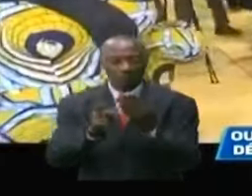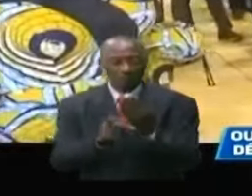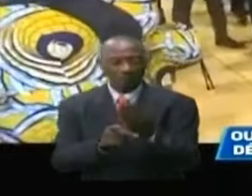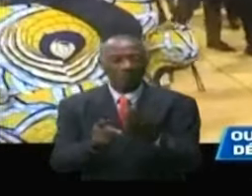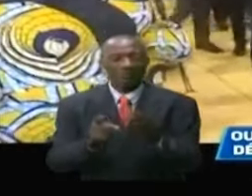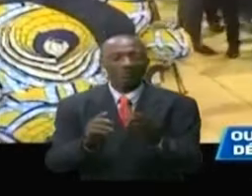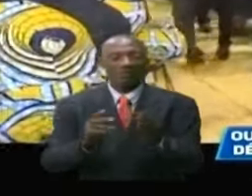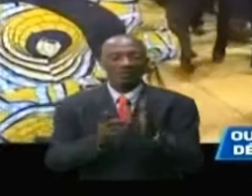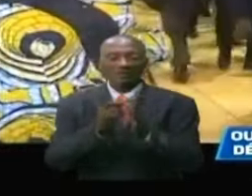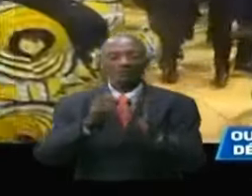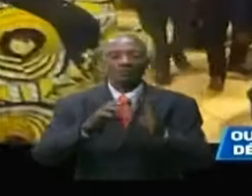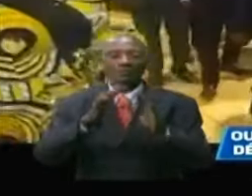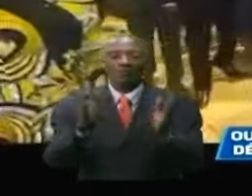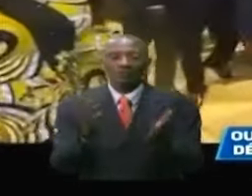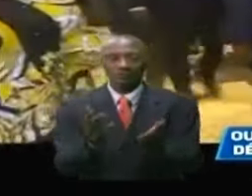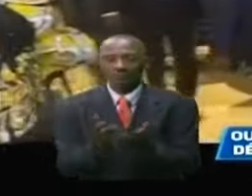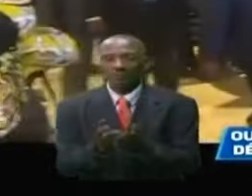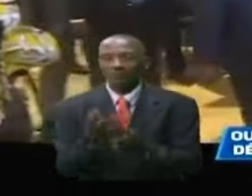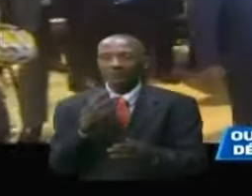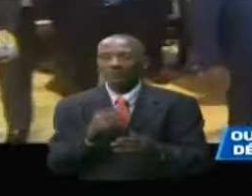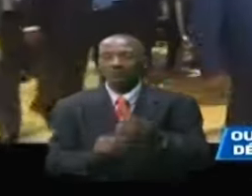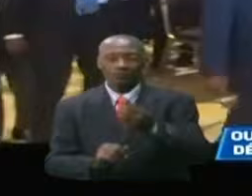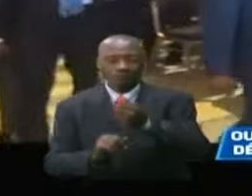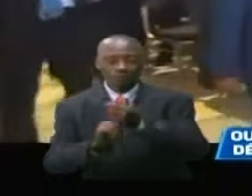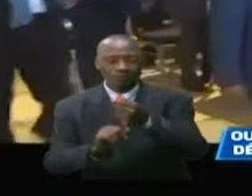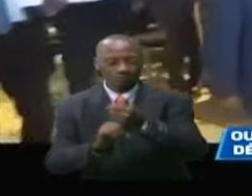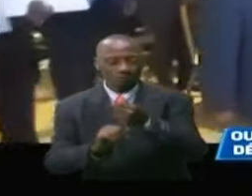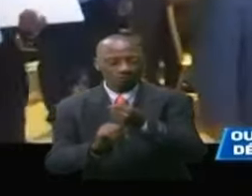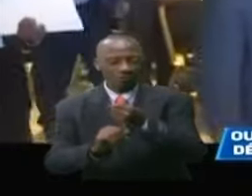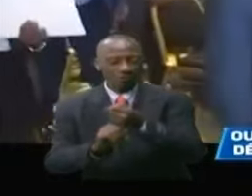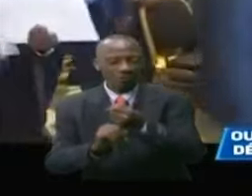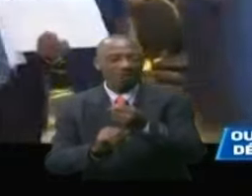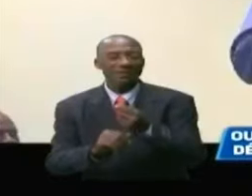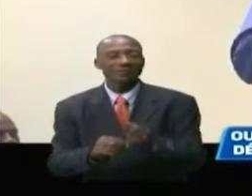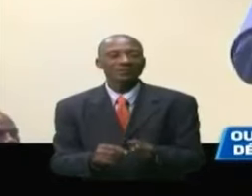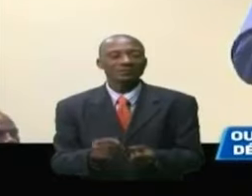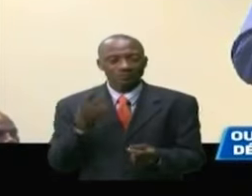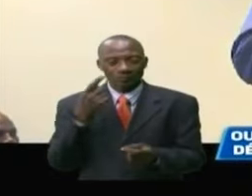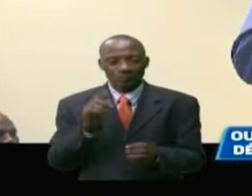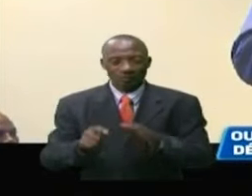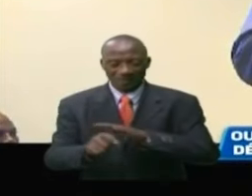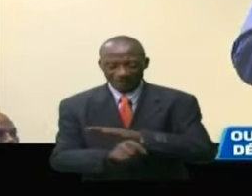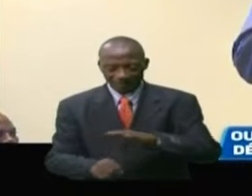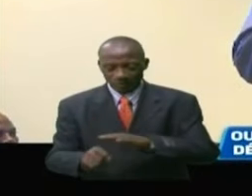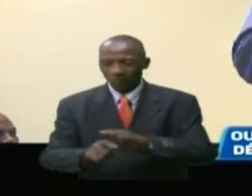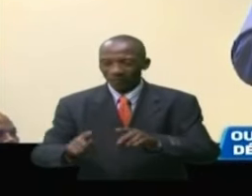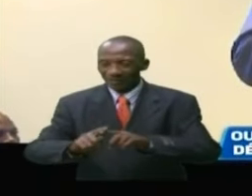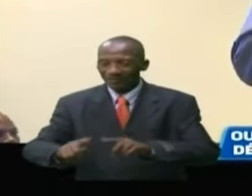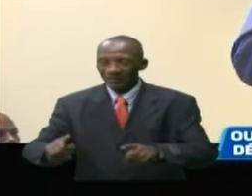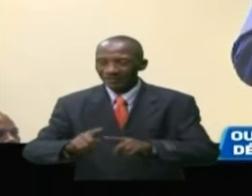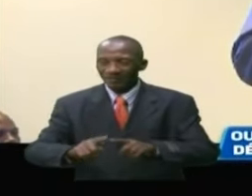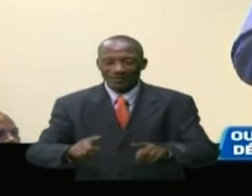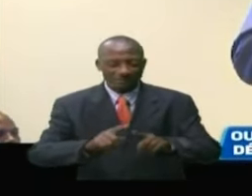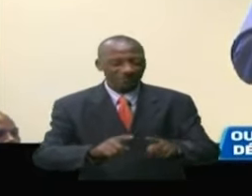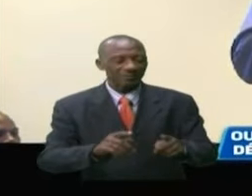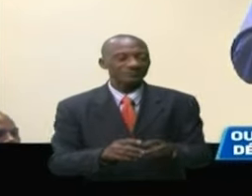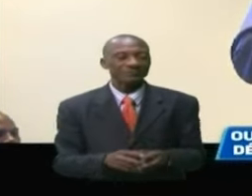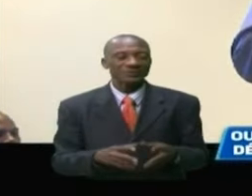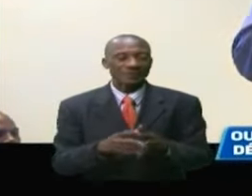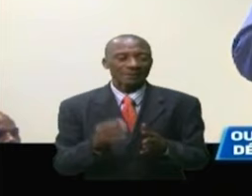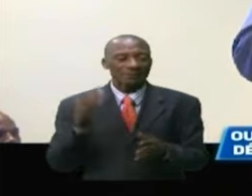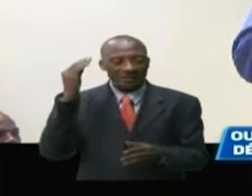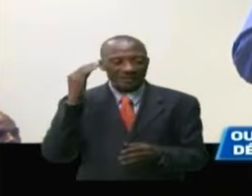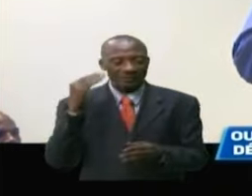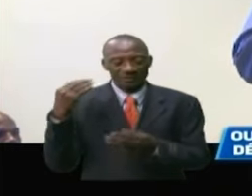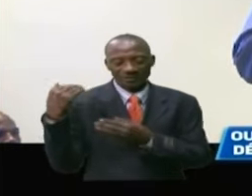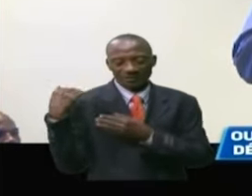développements communautaires pour appuyer les plans locaux de développement communautaire des entités territoriales décentralisées par François Roubota, ministre en charge